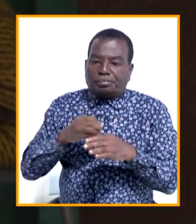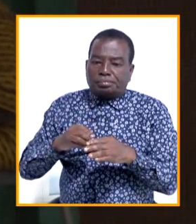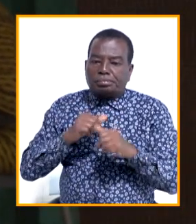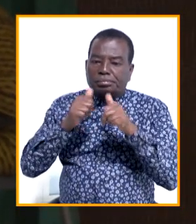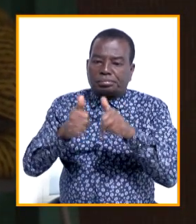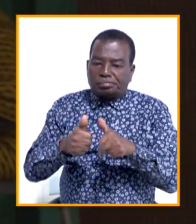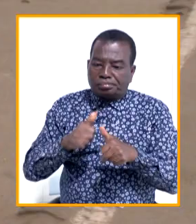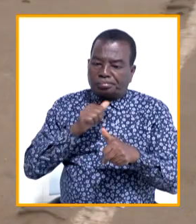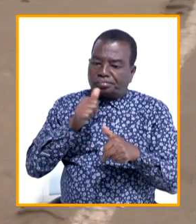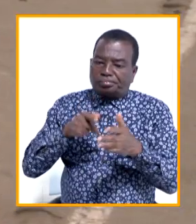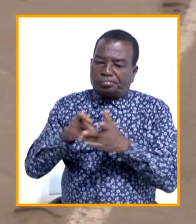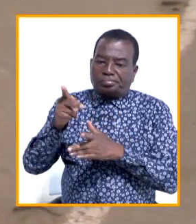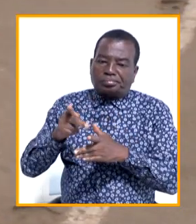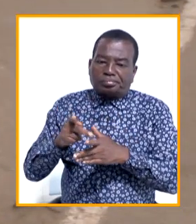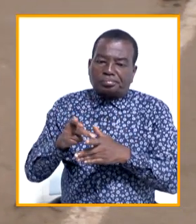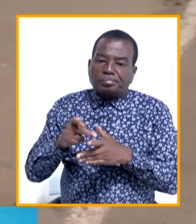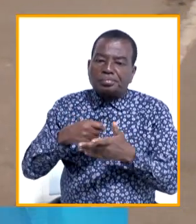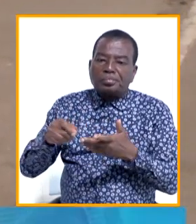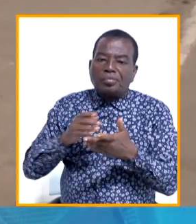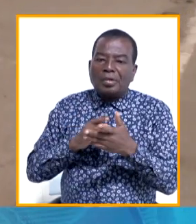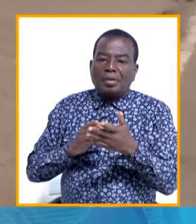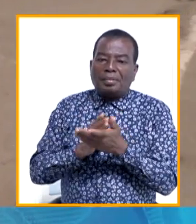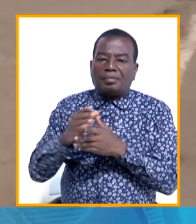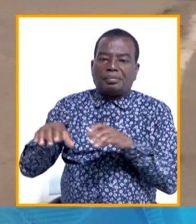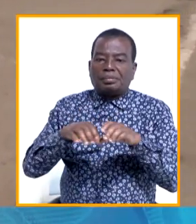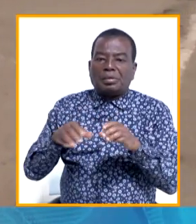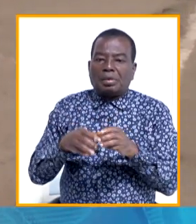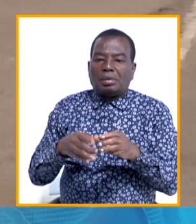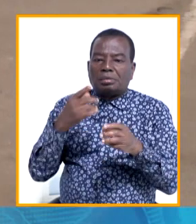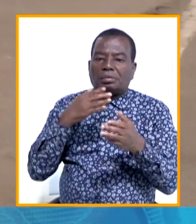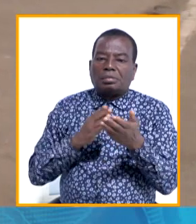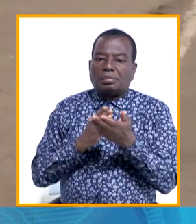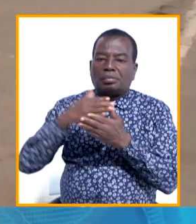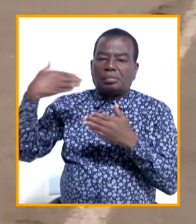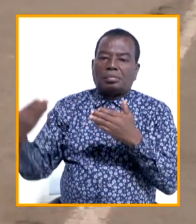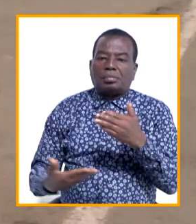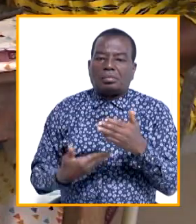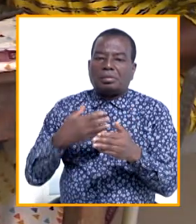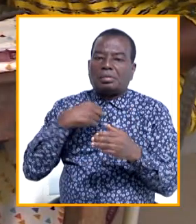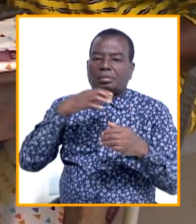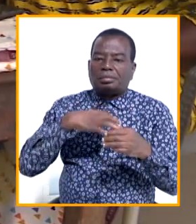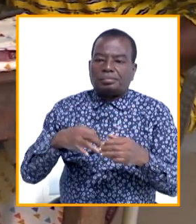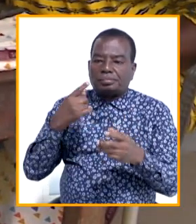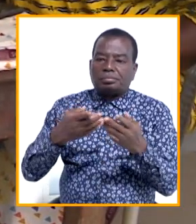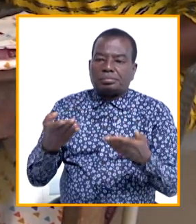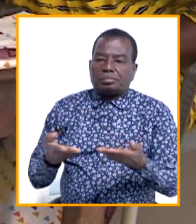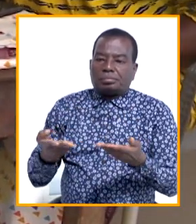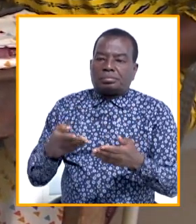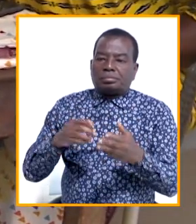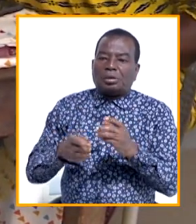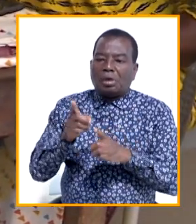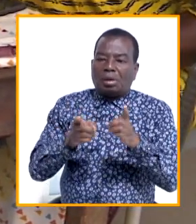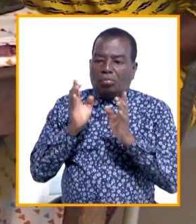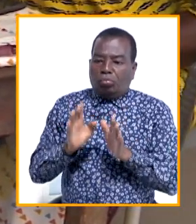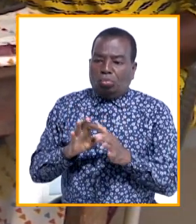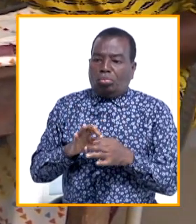gratuit pas payé 5 fr en tout cas l'inscrition s très bien passé ils m'ont bien accueilli franchement de j'ai aimé ici le directeur